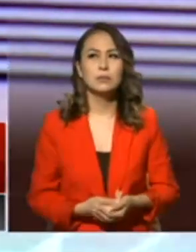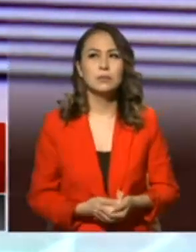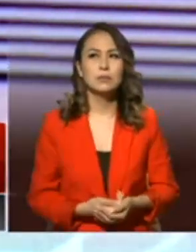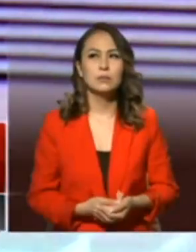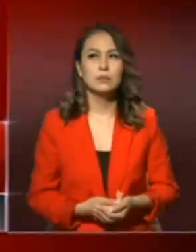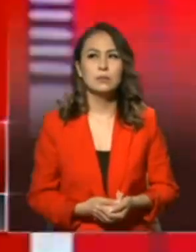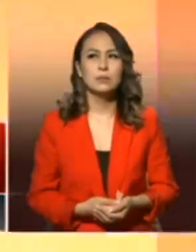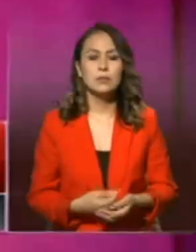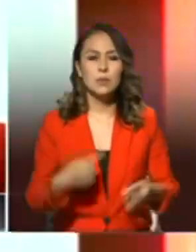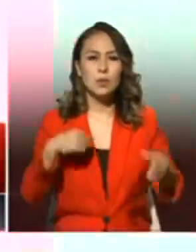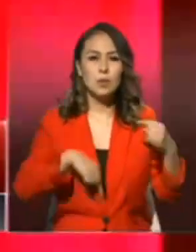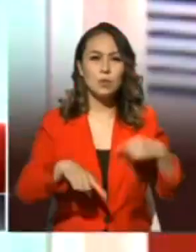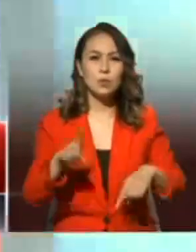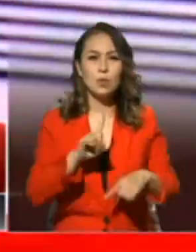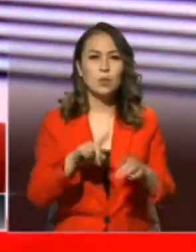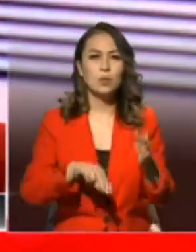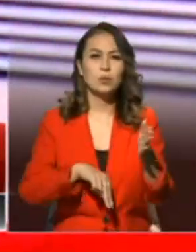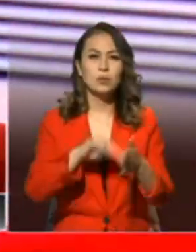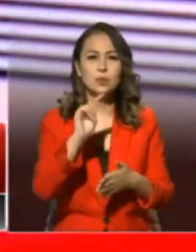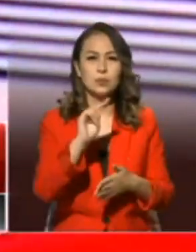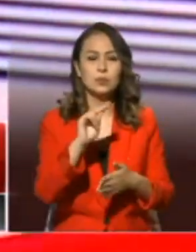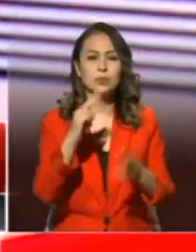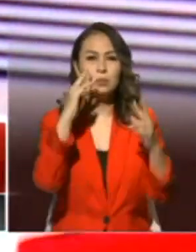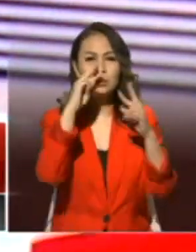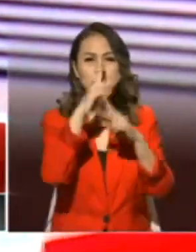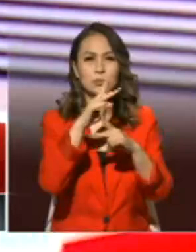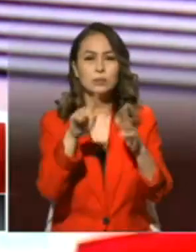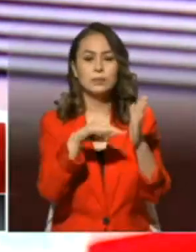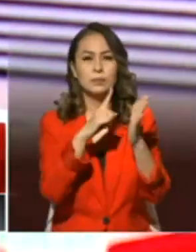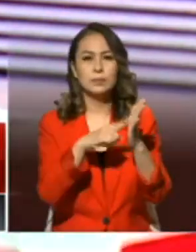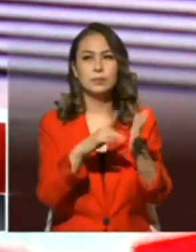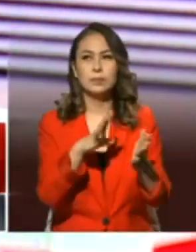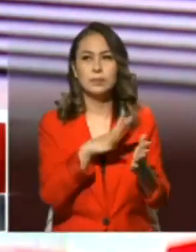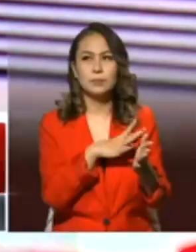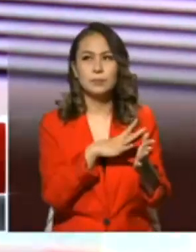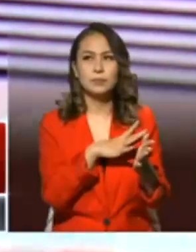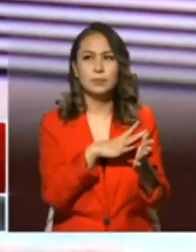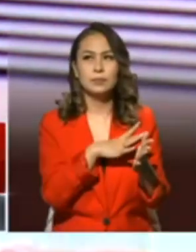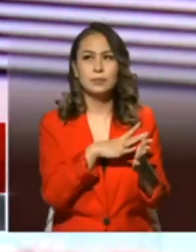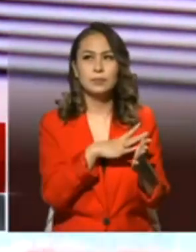ағзан сатып алу мәселесі көтерген ол дұрыс емес енді.